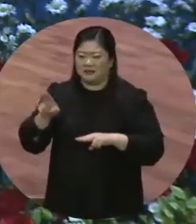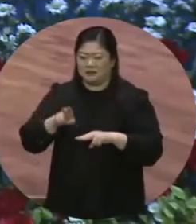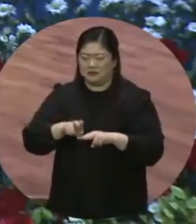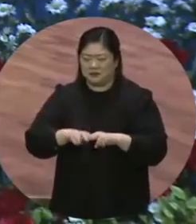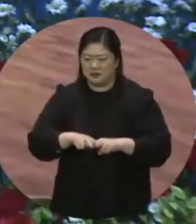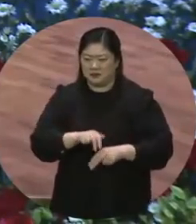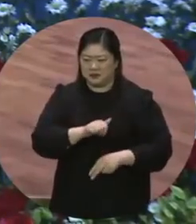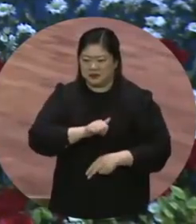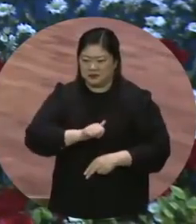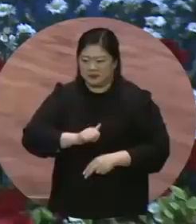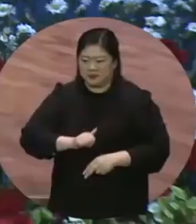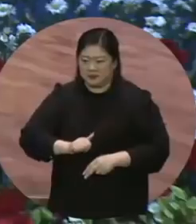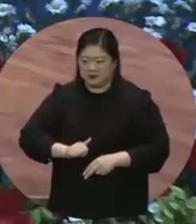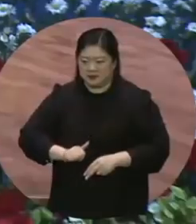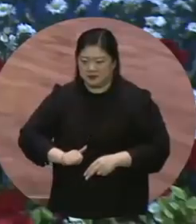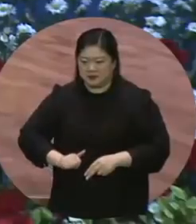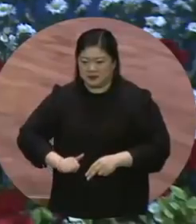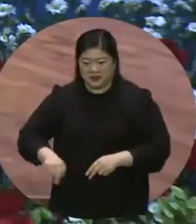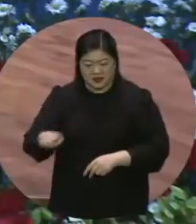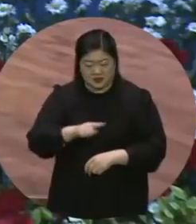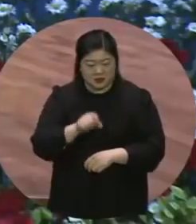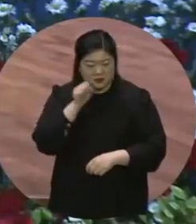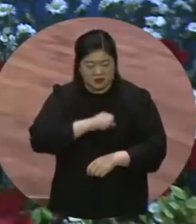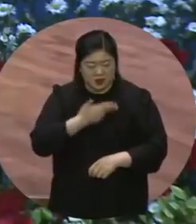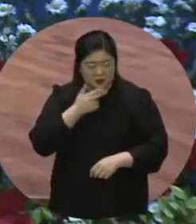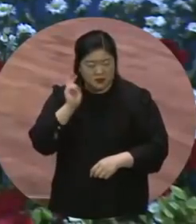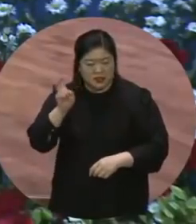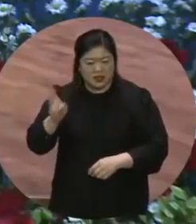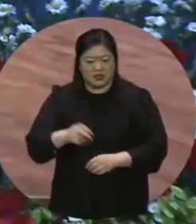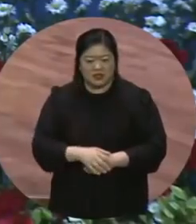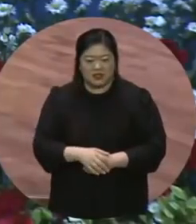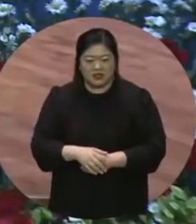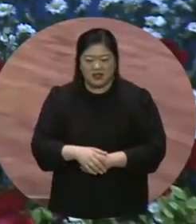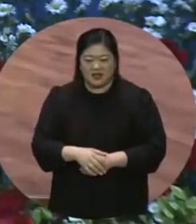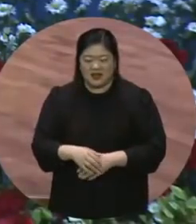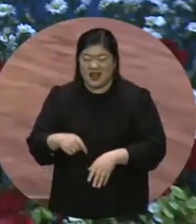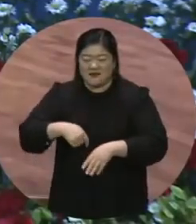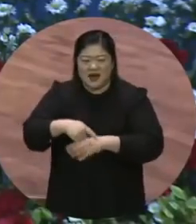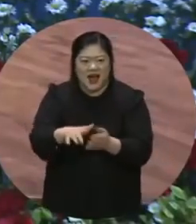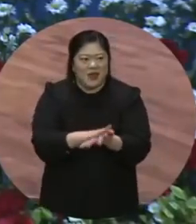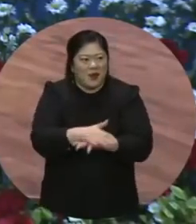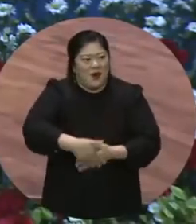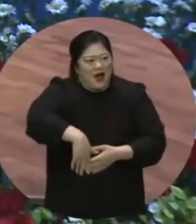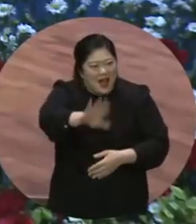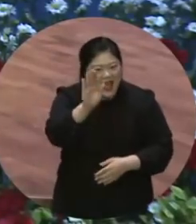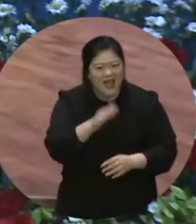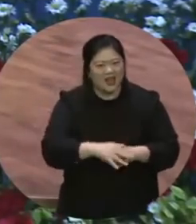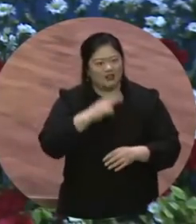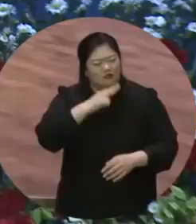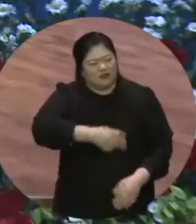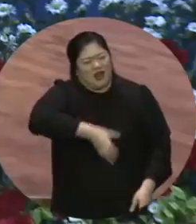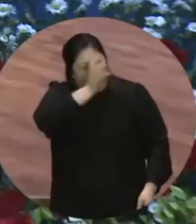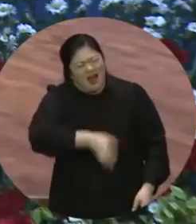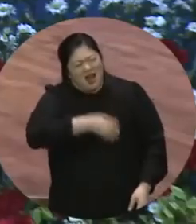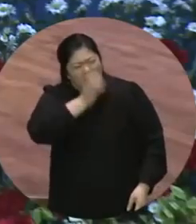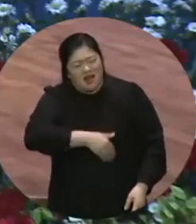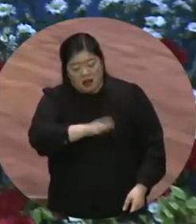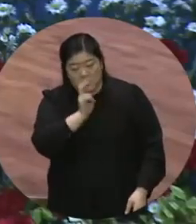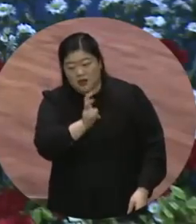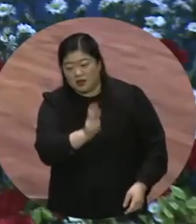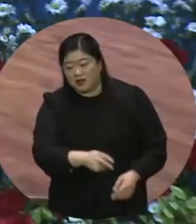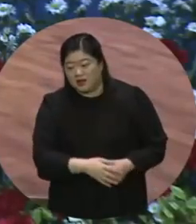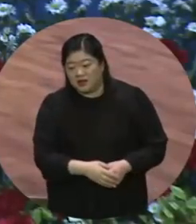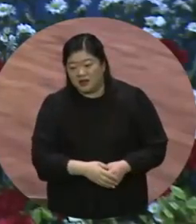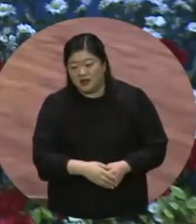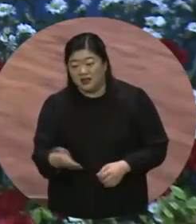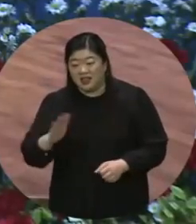다니고 더 마시고 놀고 캐세라 세라 해 사람들이 하나님의 은혜로 나와 예배하는 이 거룩한